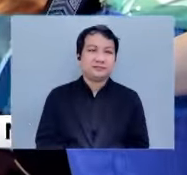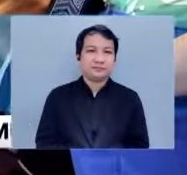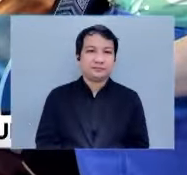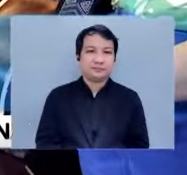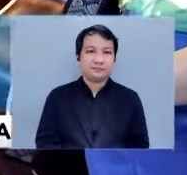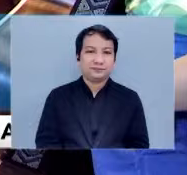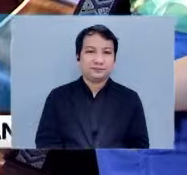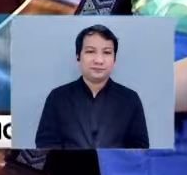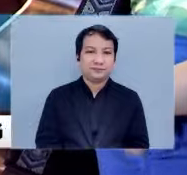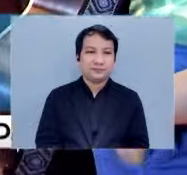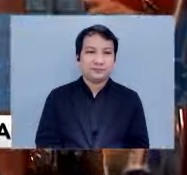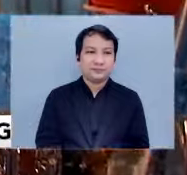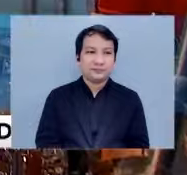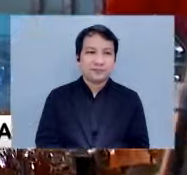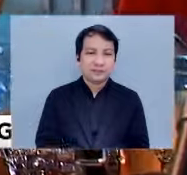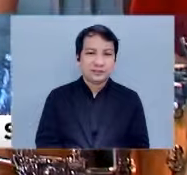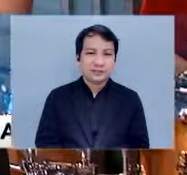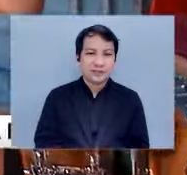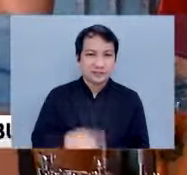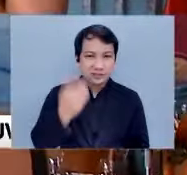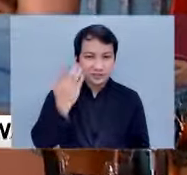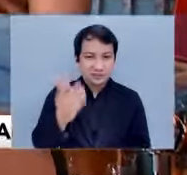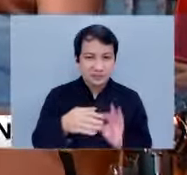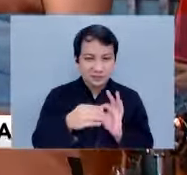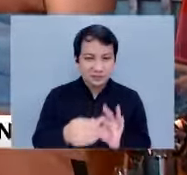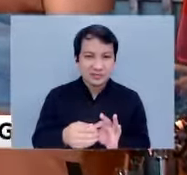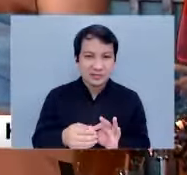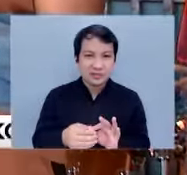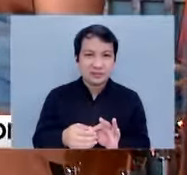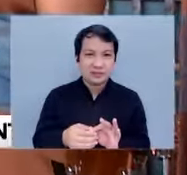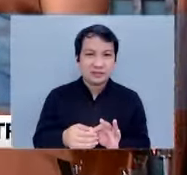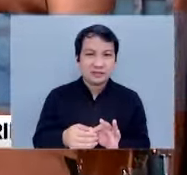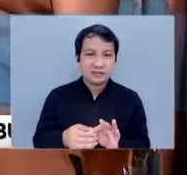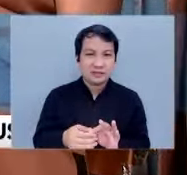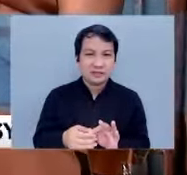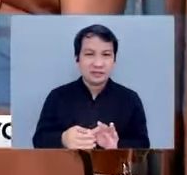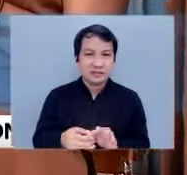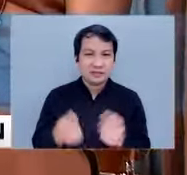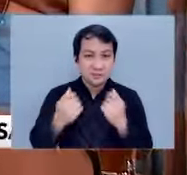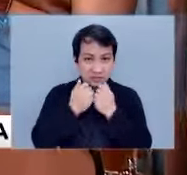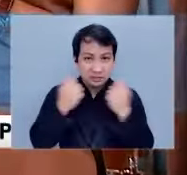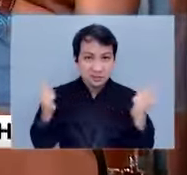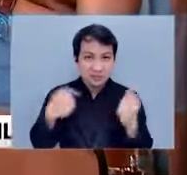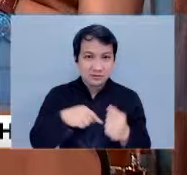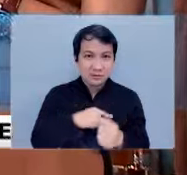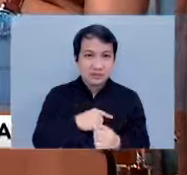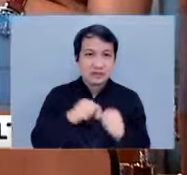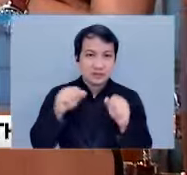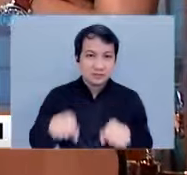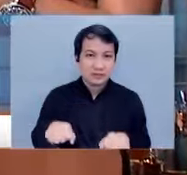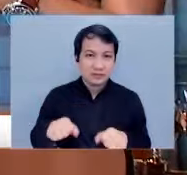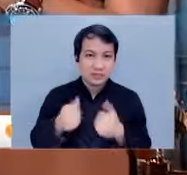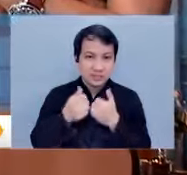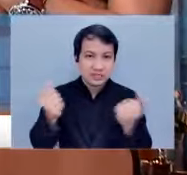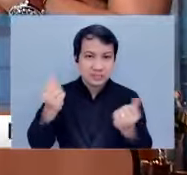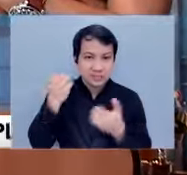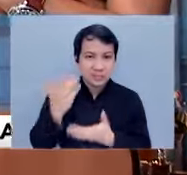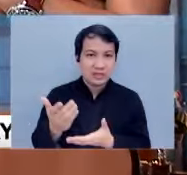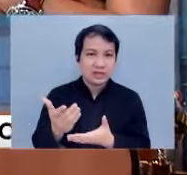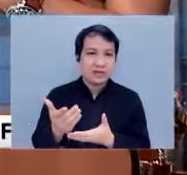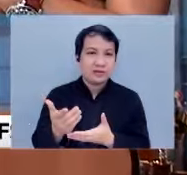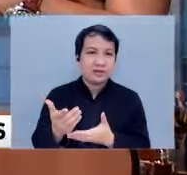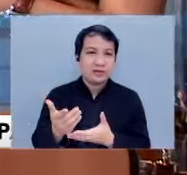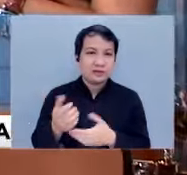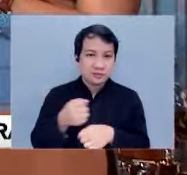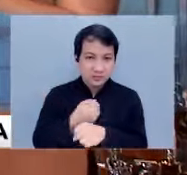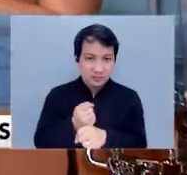trinast namin talaga. Trinast na I think na-announce na naman eh. So, pwede rin sabihin na. Ang gagawa ng music kasi